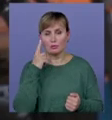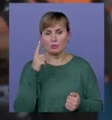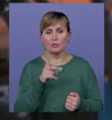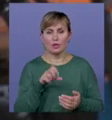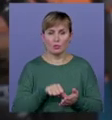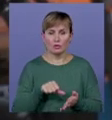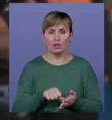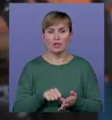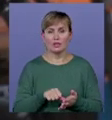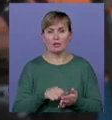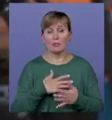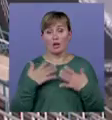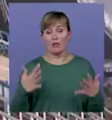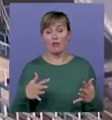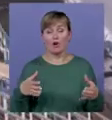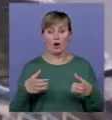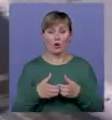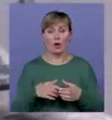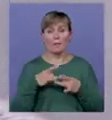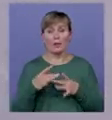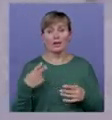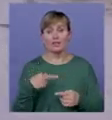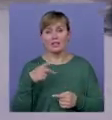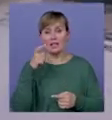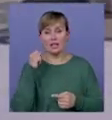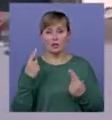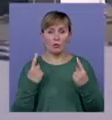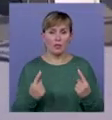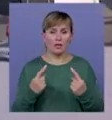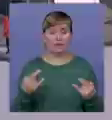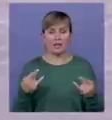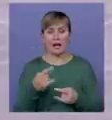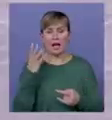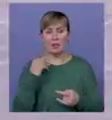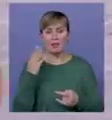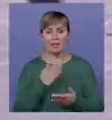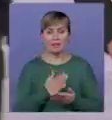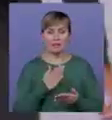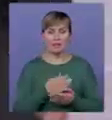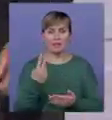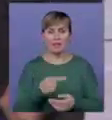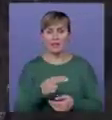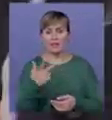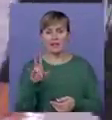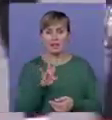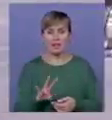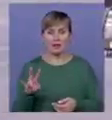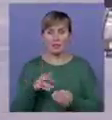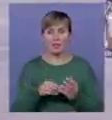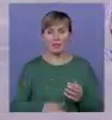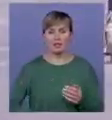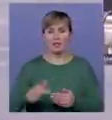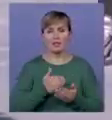участие большого круга нашего зрителя. Празднование 20-летнего юбилея телеканала «Алматы» состоится 23 ноября на